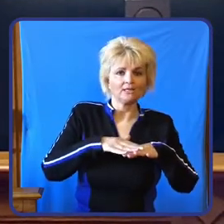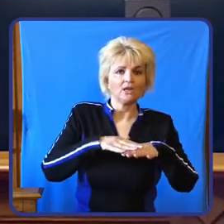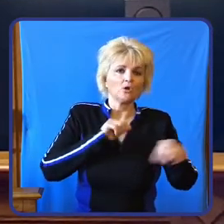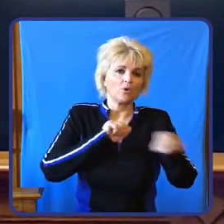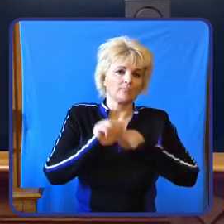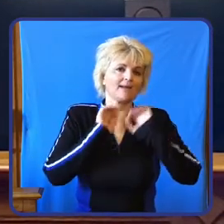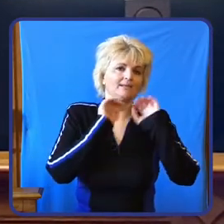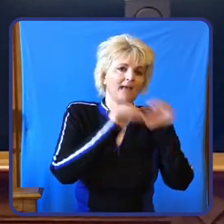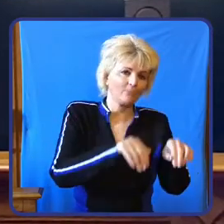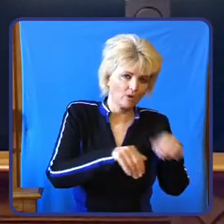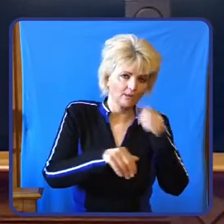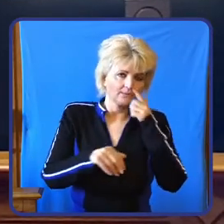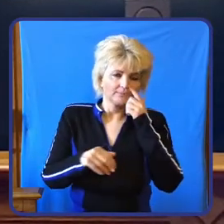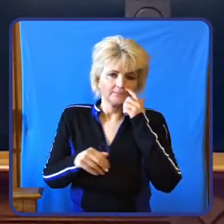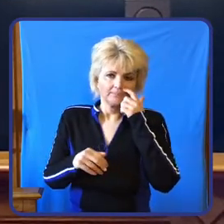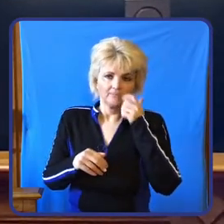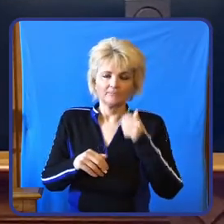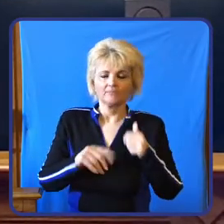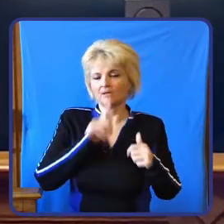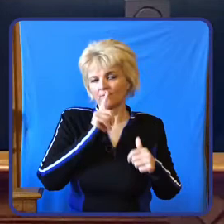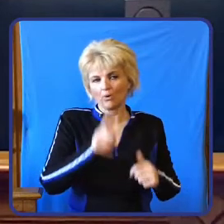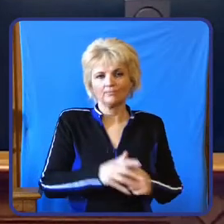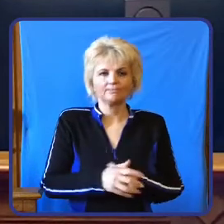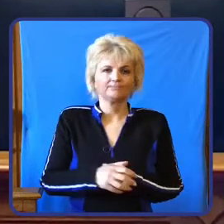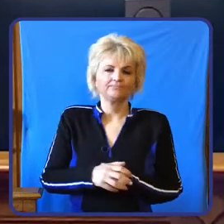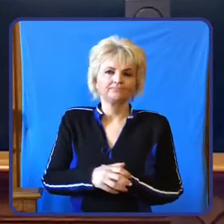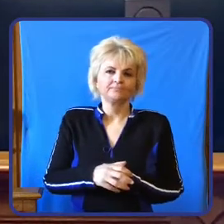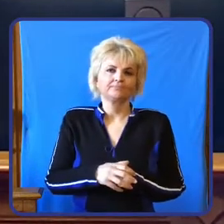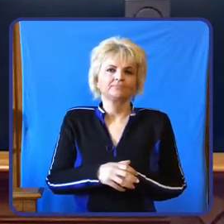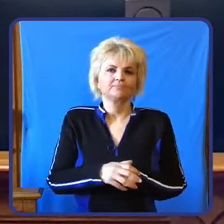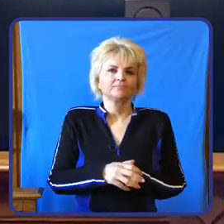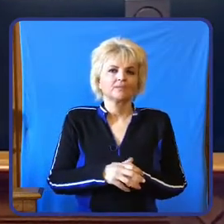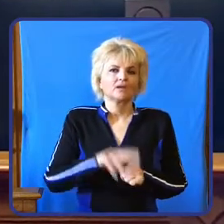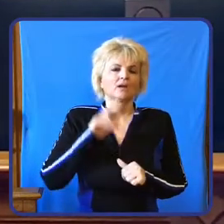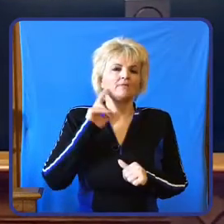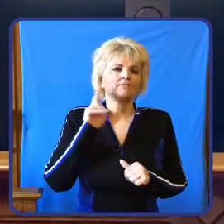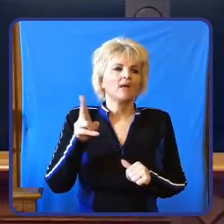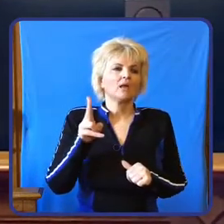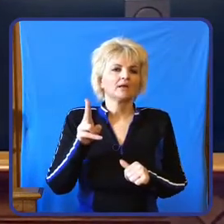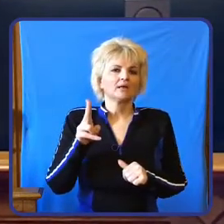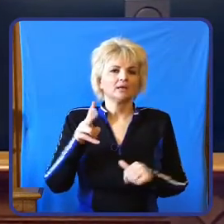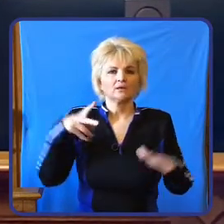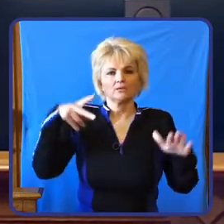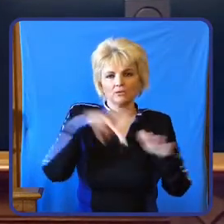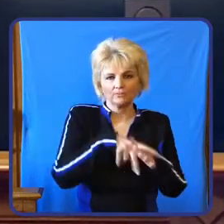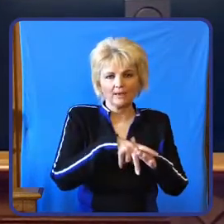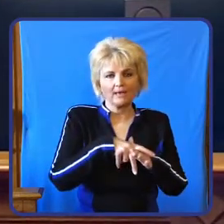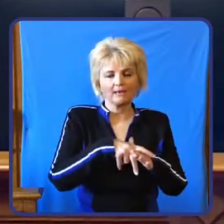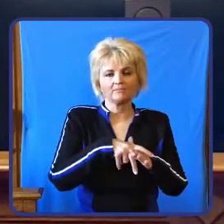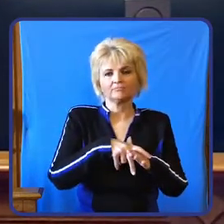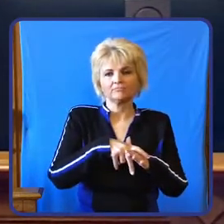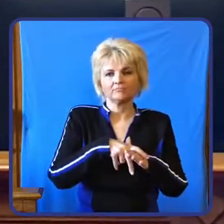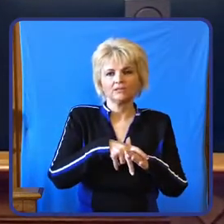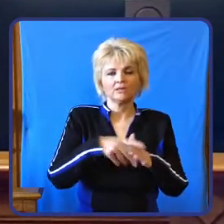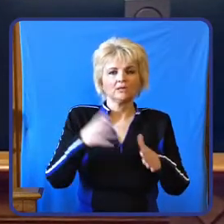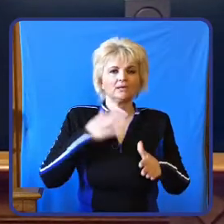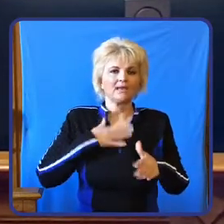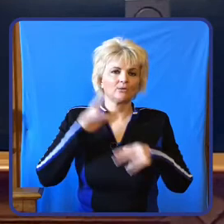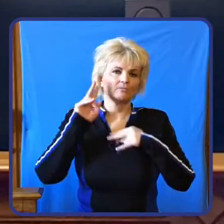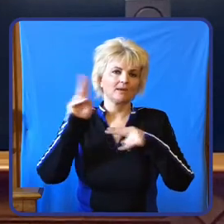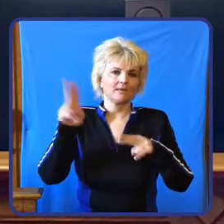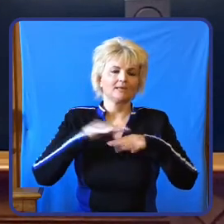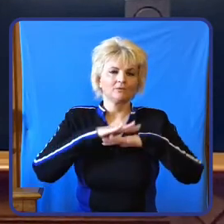ők idéztek elő, támogatni fogja. Valaki közbelépett itt is, és valaki megakadályozta, hogy a nekünk